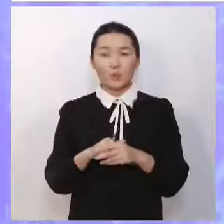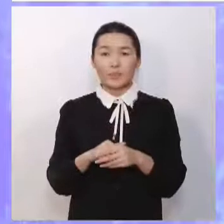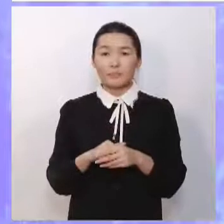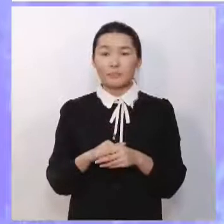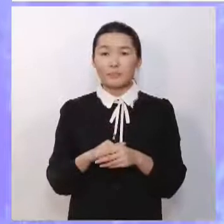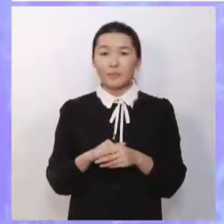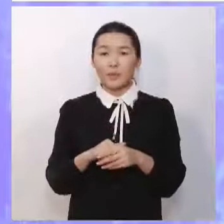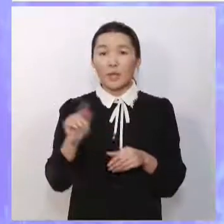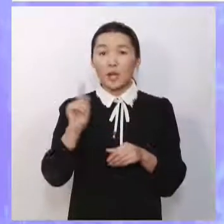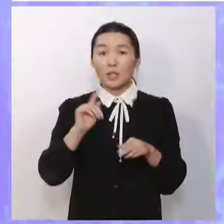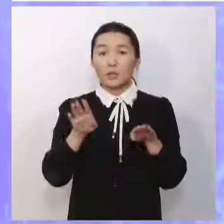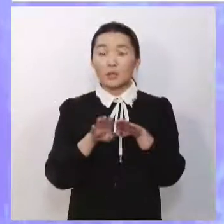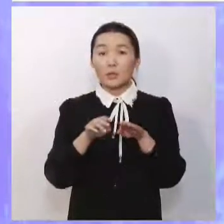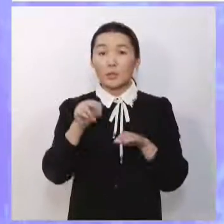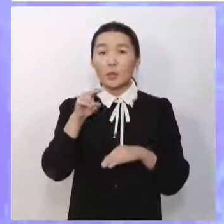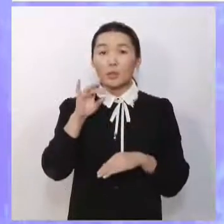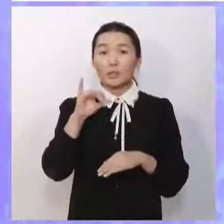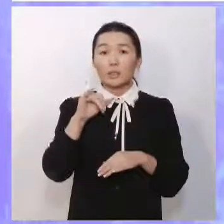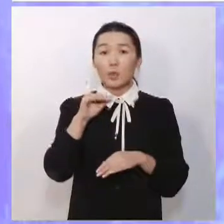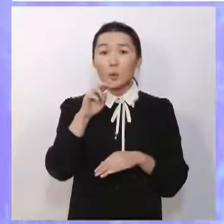А что такое дружба?